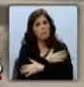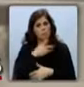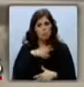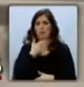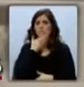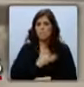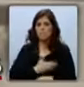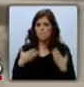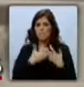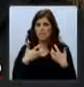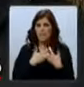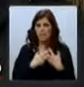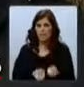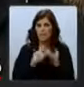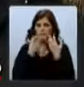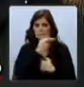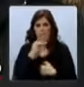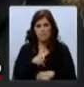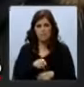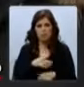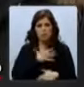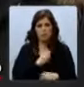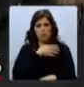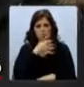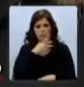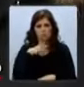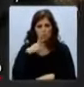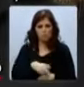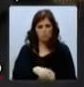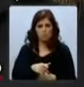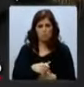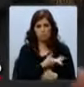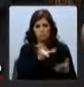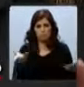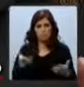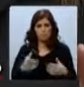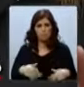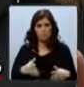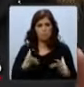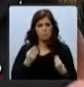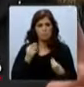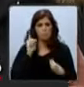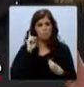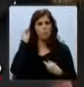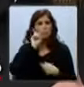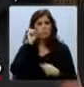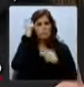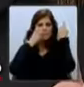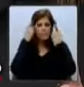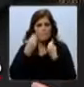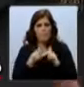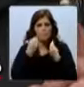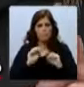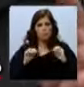guerra produz uma mensagem. Eu gostaria de передать португальцам. Прежде чем начинать какие-то перемены в